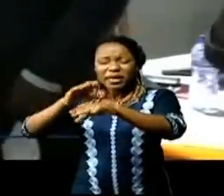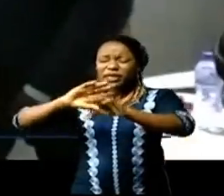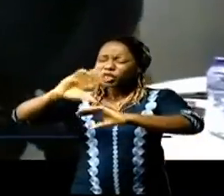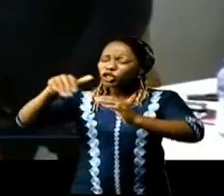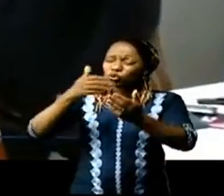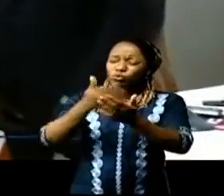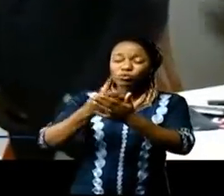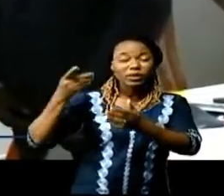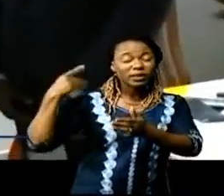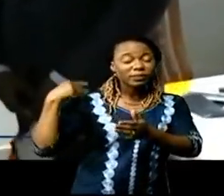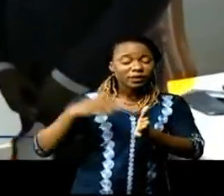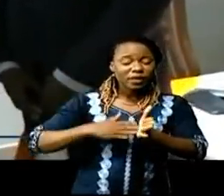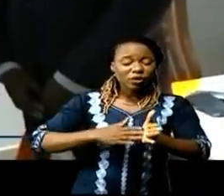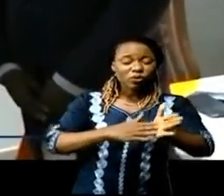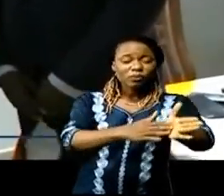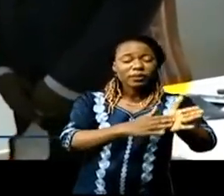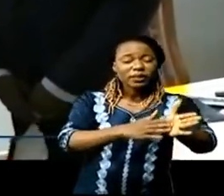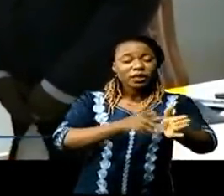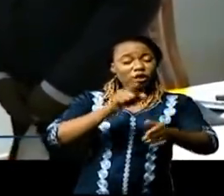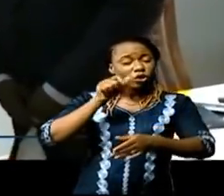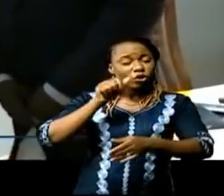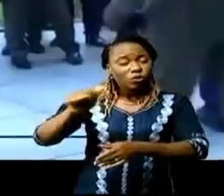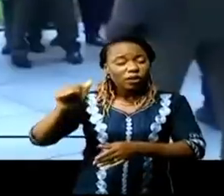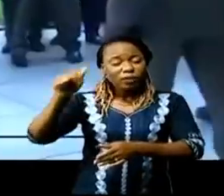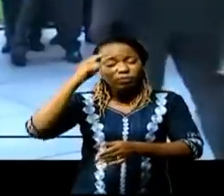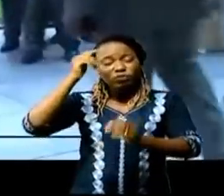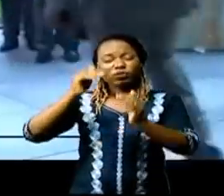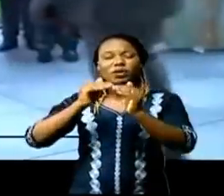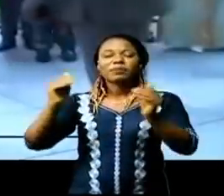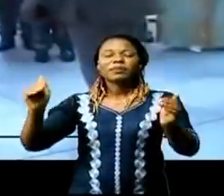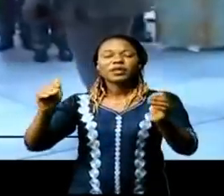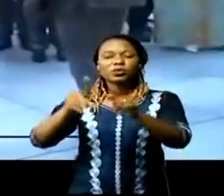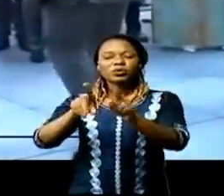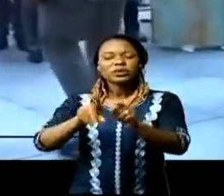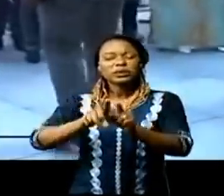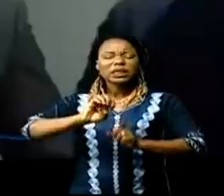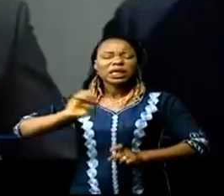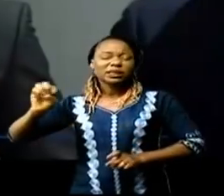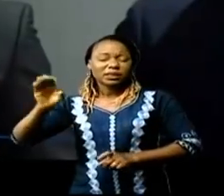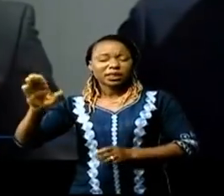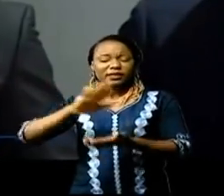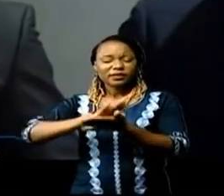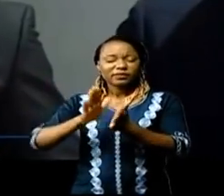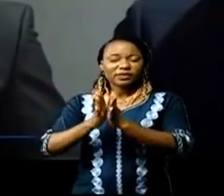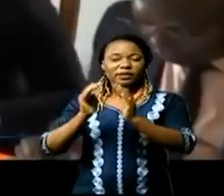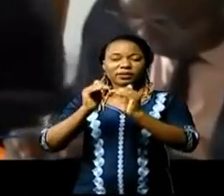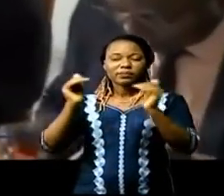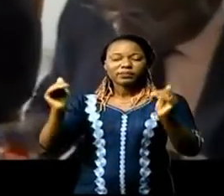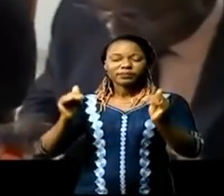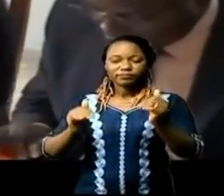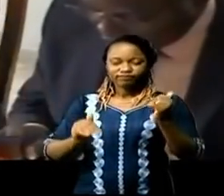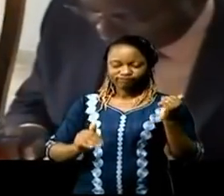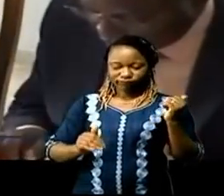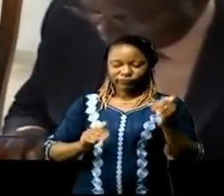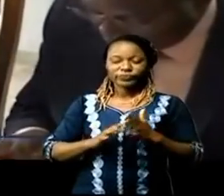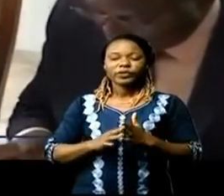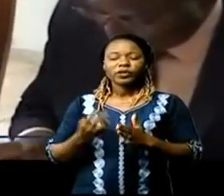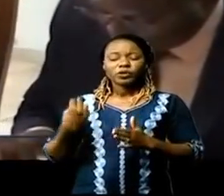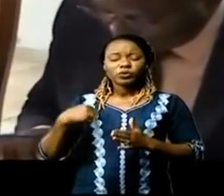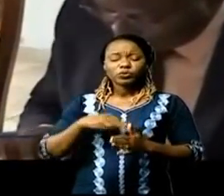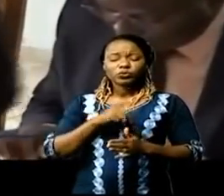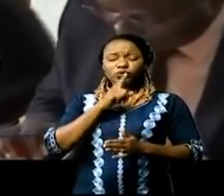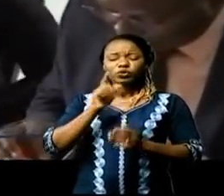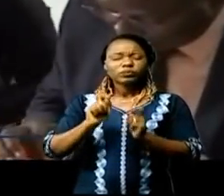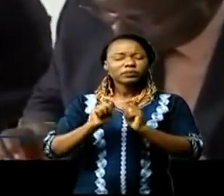l'accompagner dans sa mission lui confiée par les commandants suprêmes, celle de pacifier cette partie du territoire. J'étais très heureux de la demande de